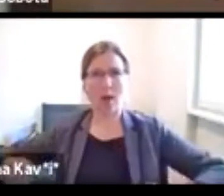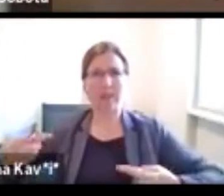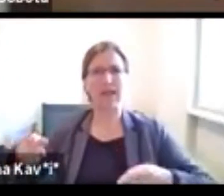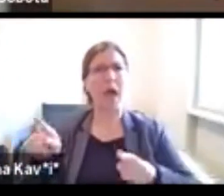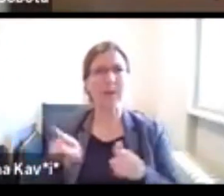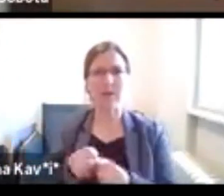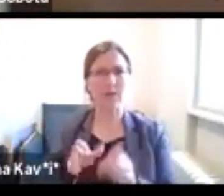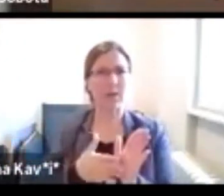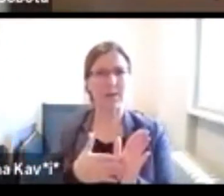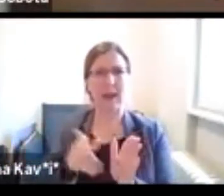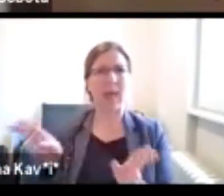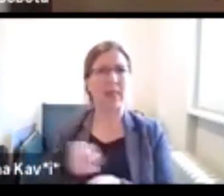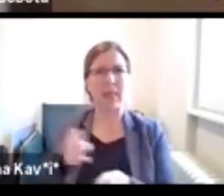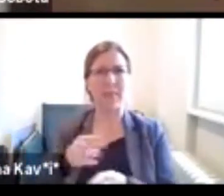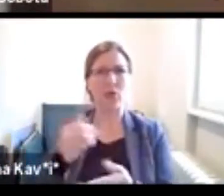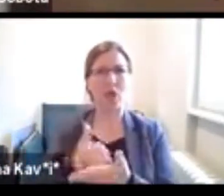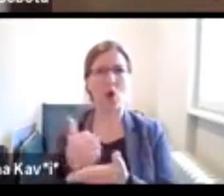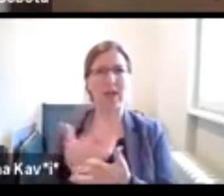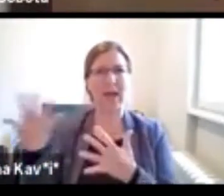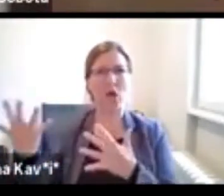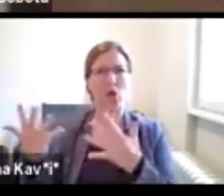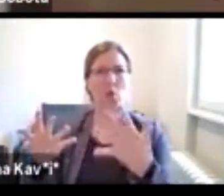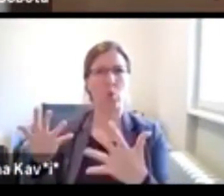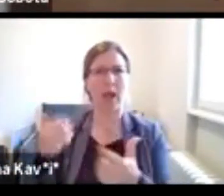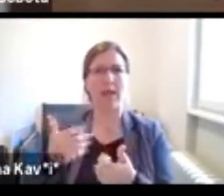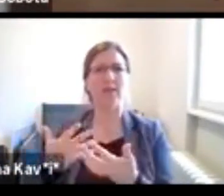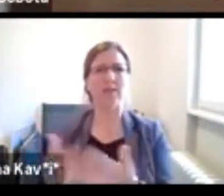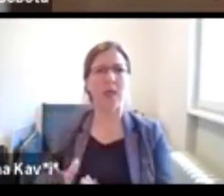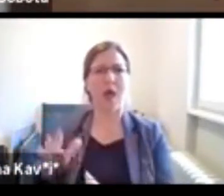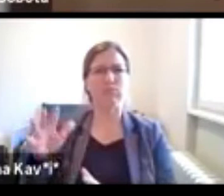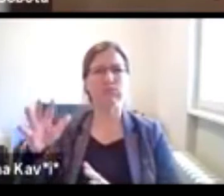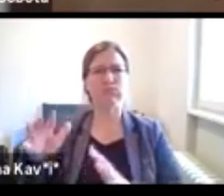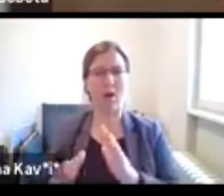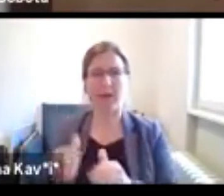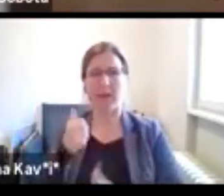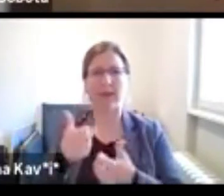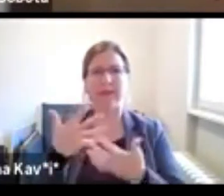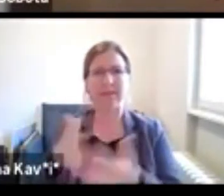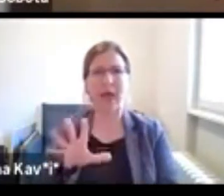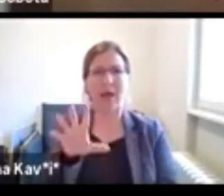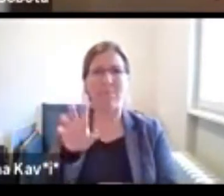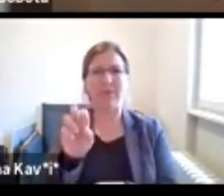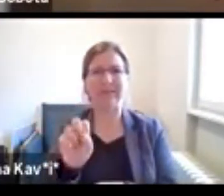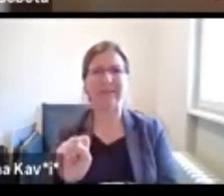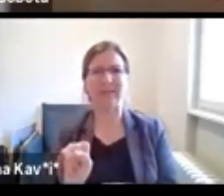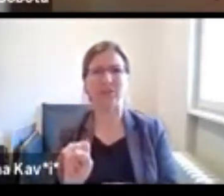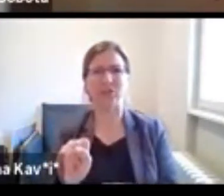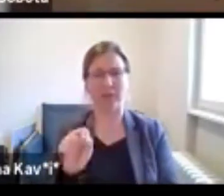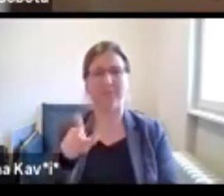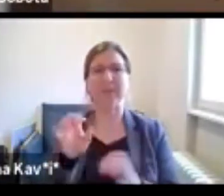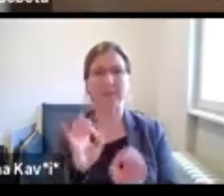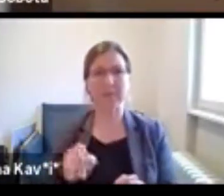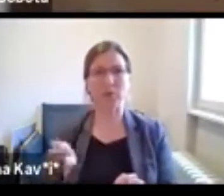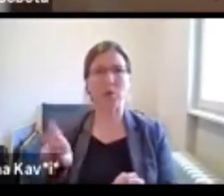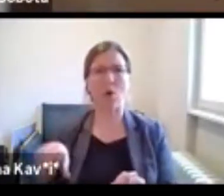pomicati niti ruke ili ih slabije pomiče, možda nema dobra niti hvat, vjerojatno možda ima problema i sa